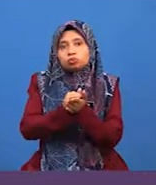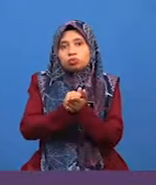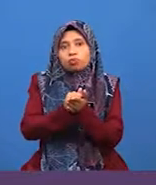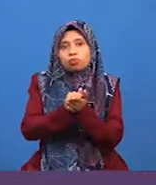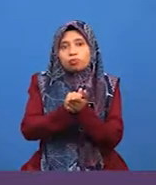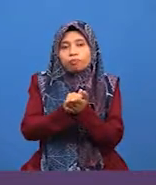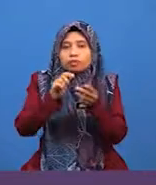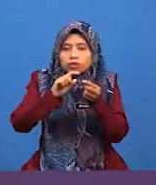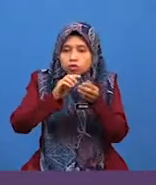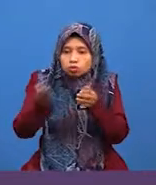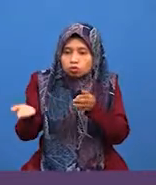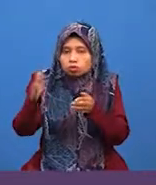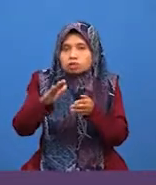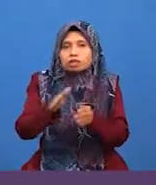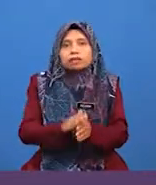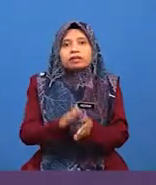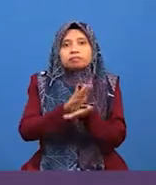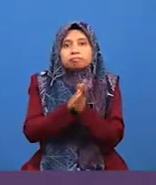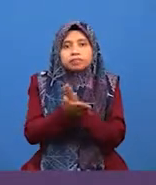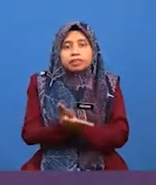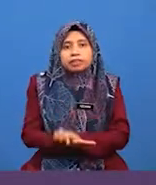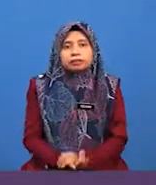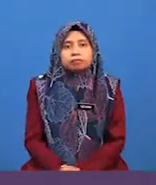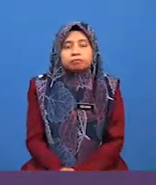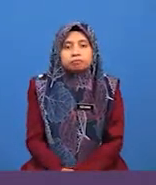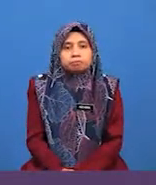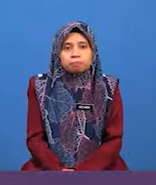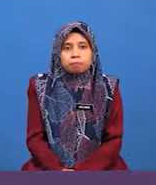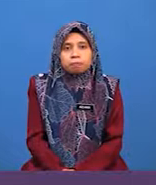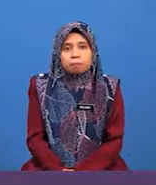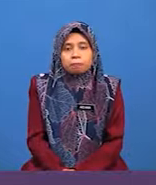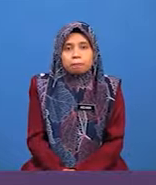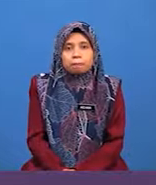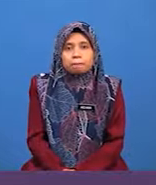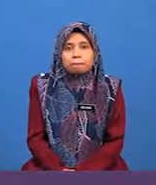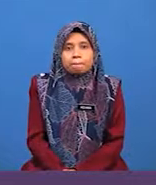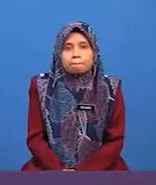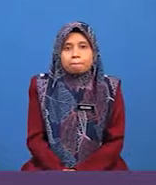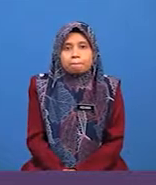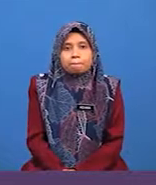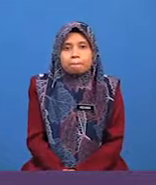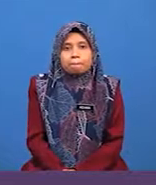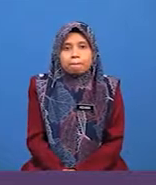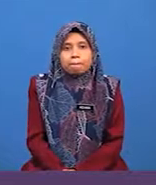Apabila disongsangkan, bahagian yang dikedepankan